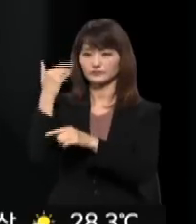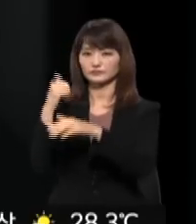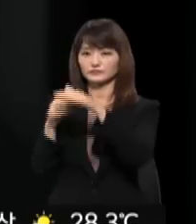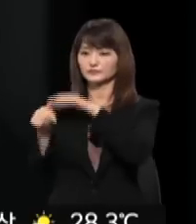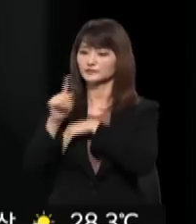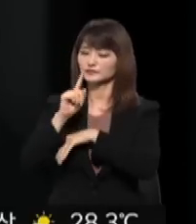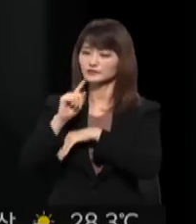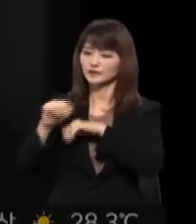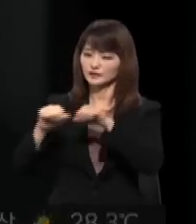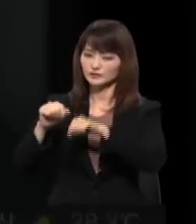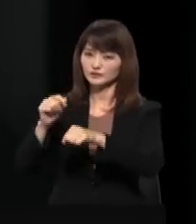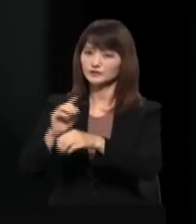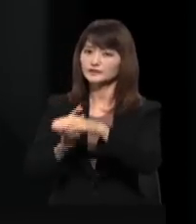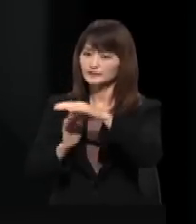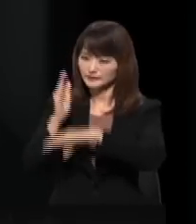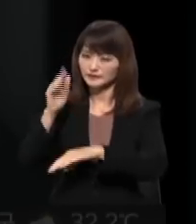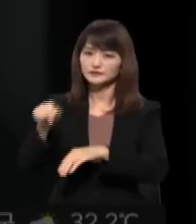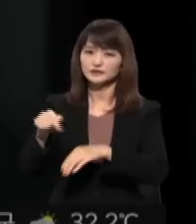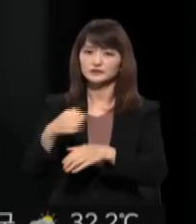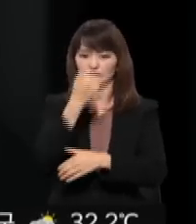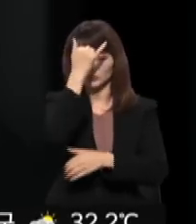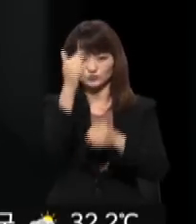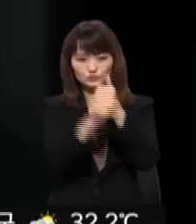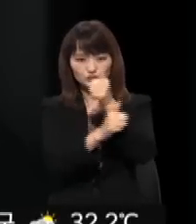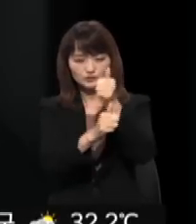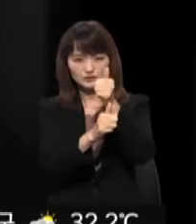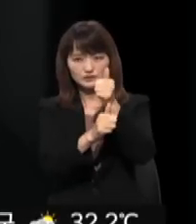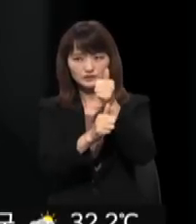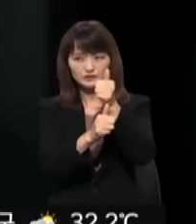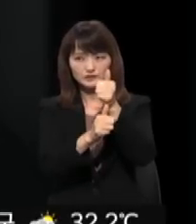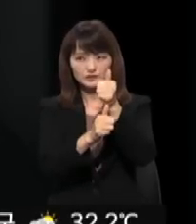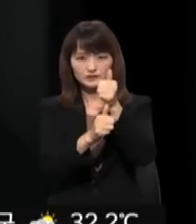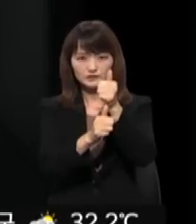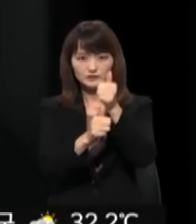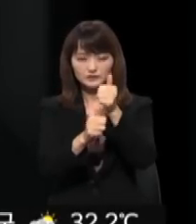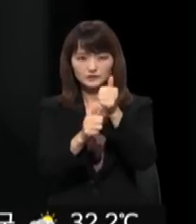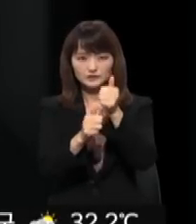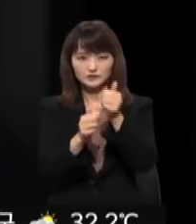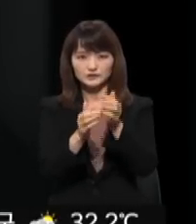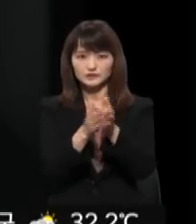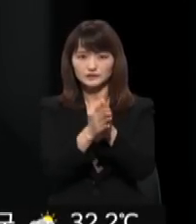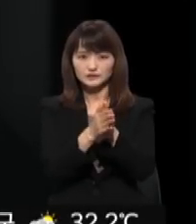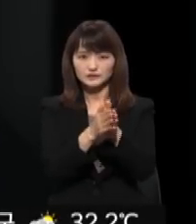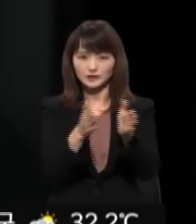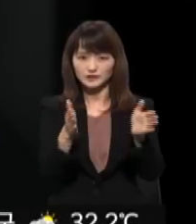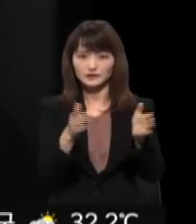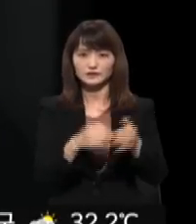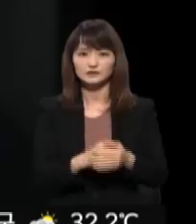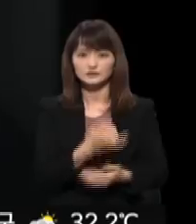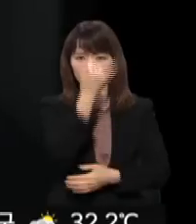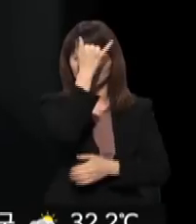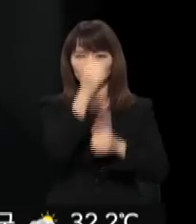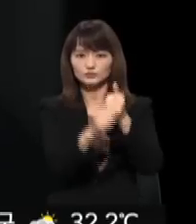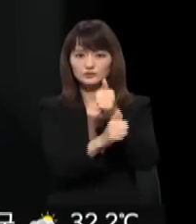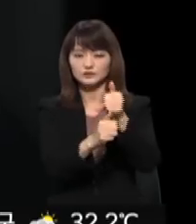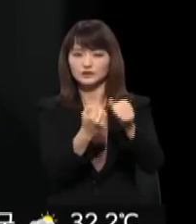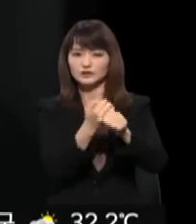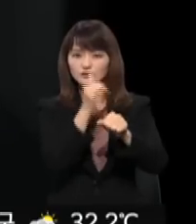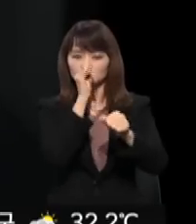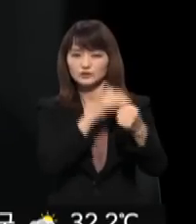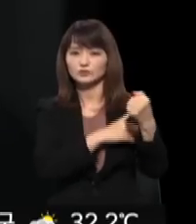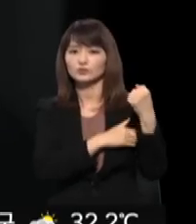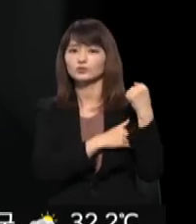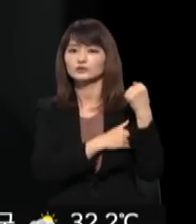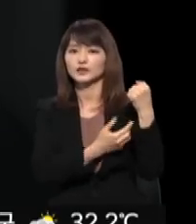판단을 해서 윤리심사에 착수하는 건데 그거는 윤리위원들이 할 수 있는이 권한에